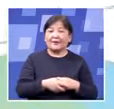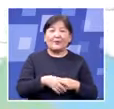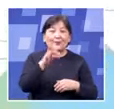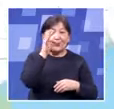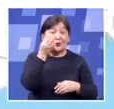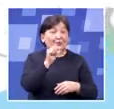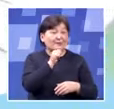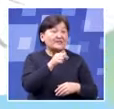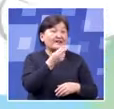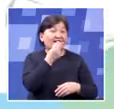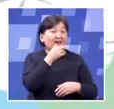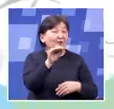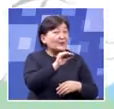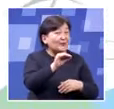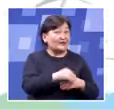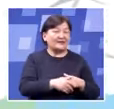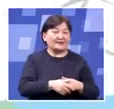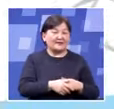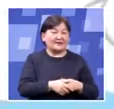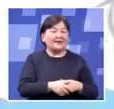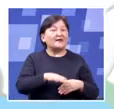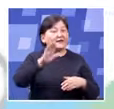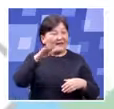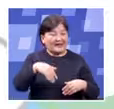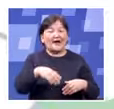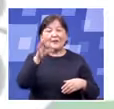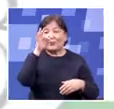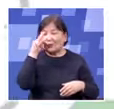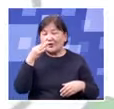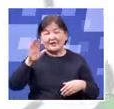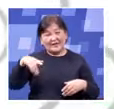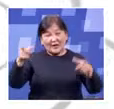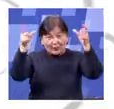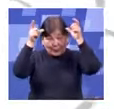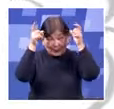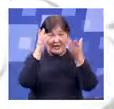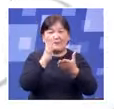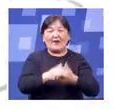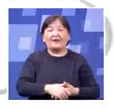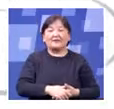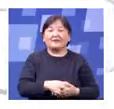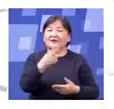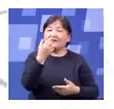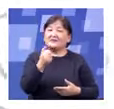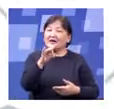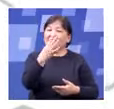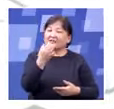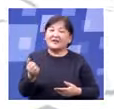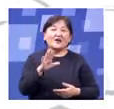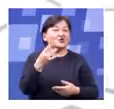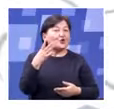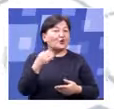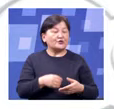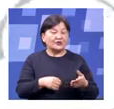Муур иш хулгана. Муур үнэ гардаг бах юм. За тэгэхээр царцаа шоргоолц үлгэрт